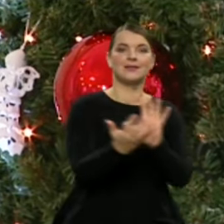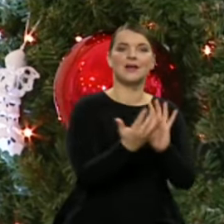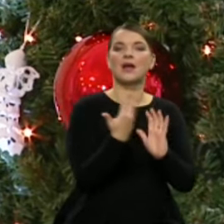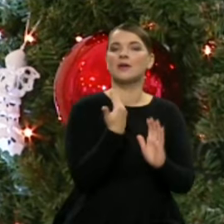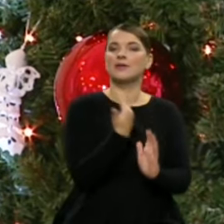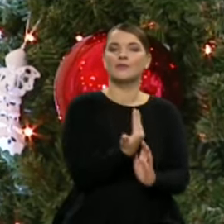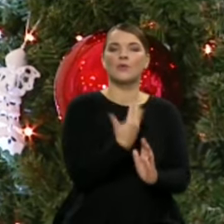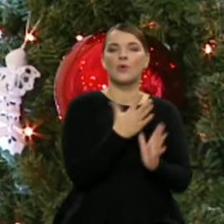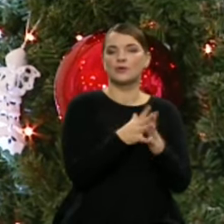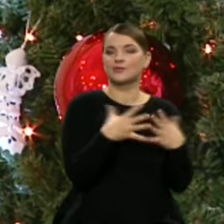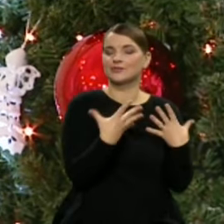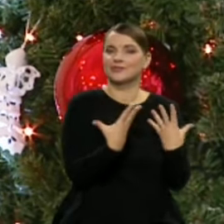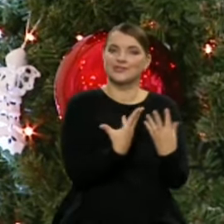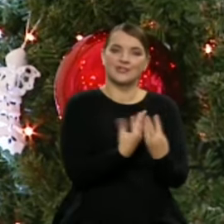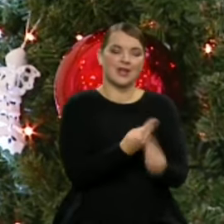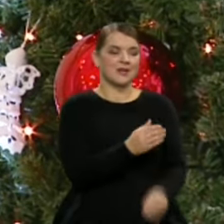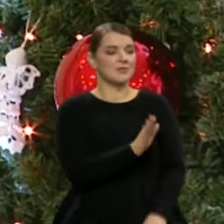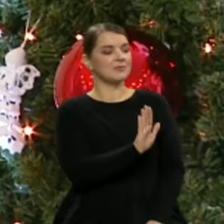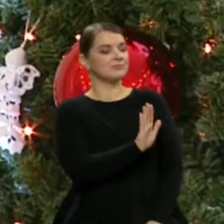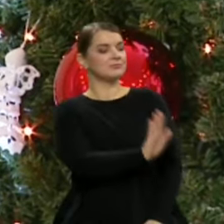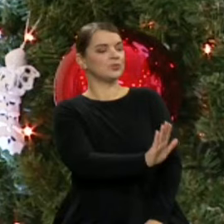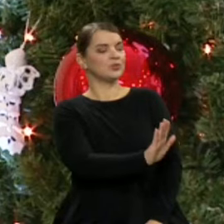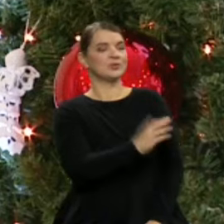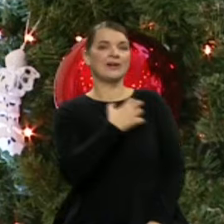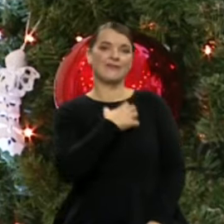svarbiausių šeimos dalykų.